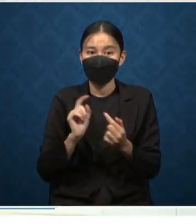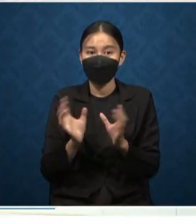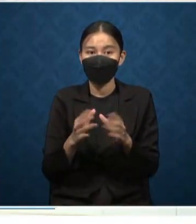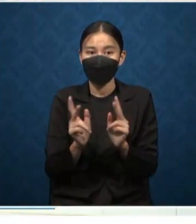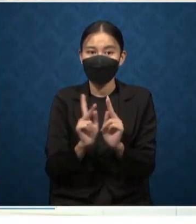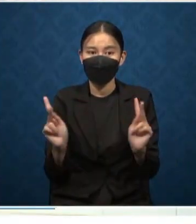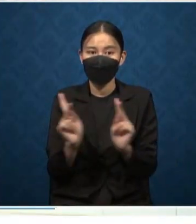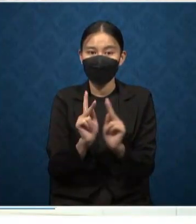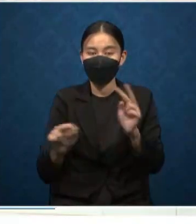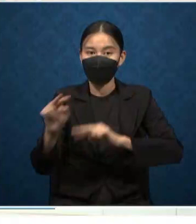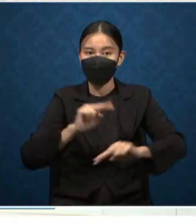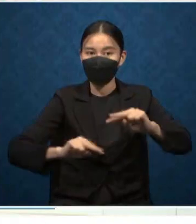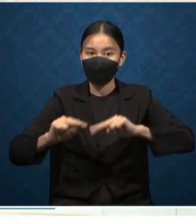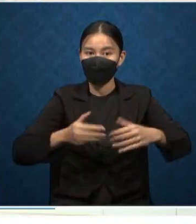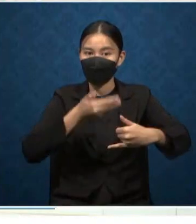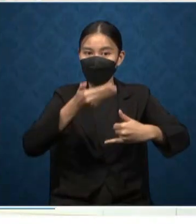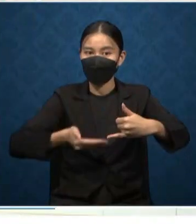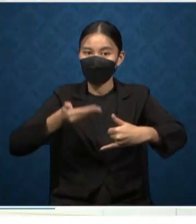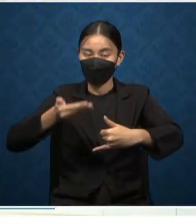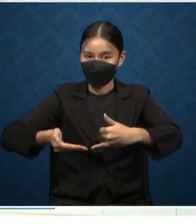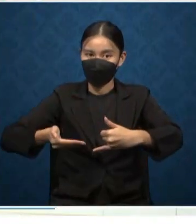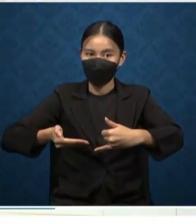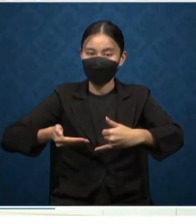กรมการตรวจสอบระวัิแล้ความภาพิิยนะครับผม